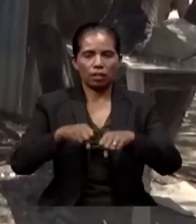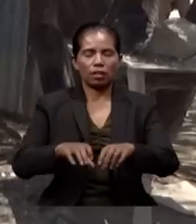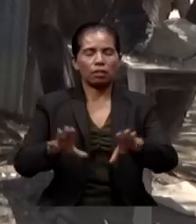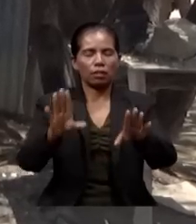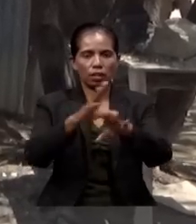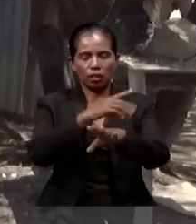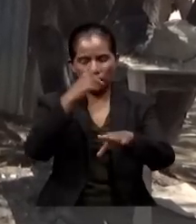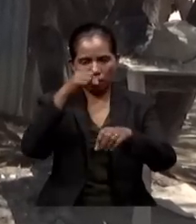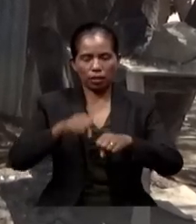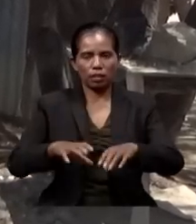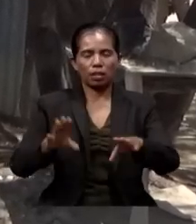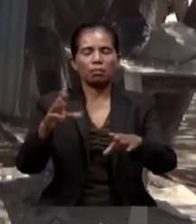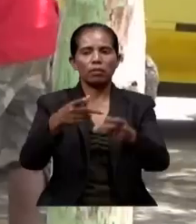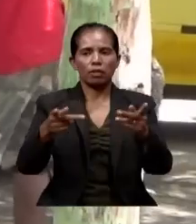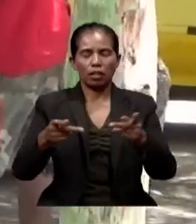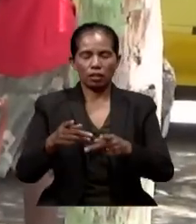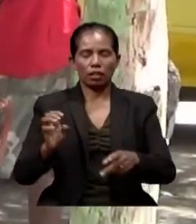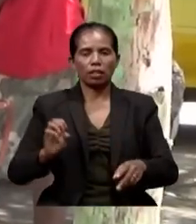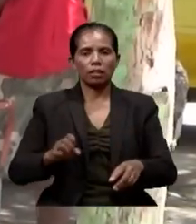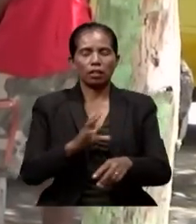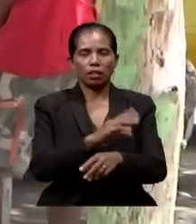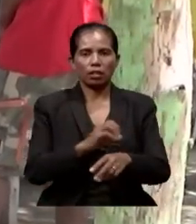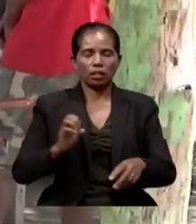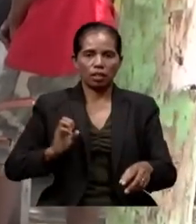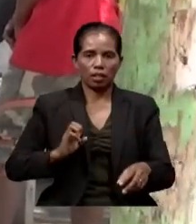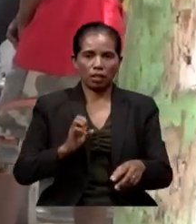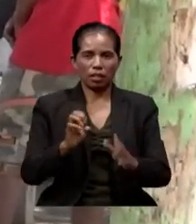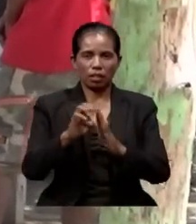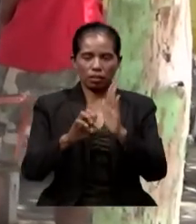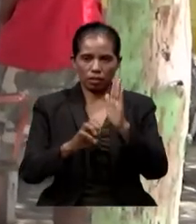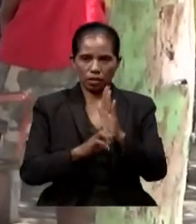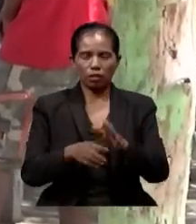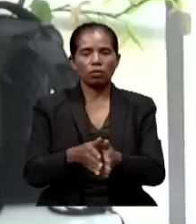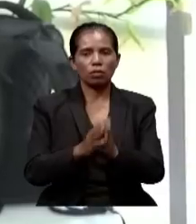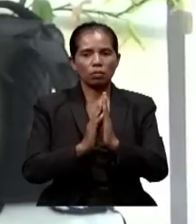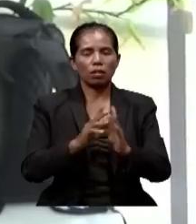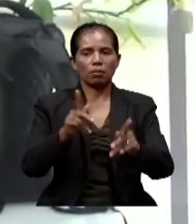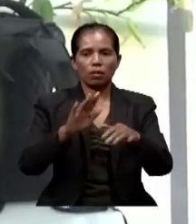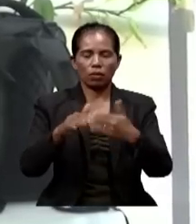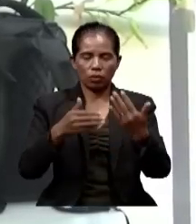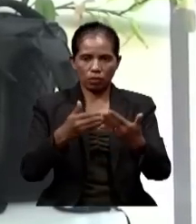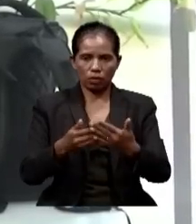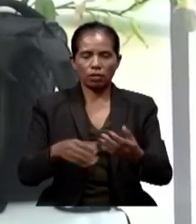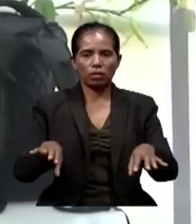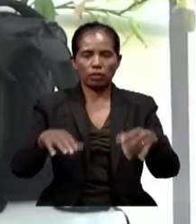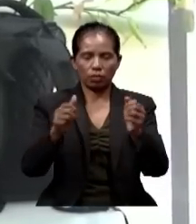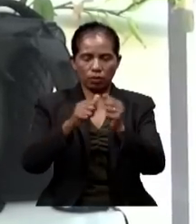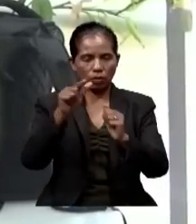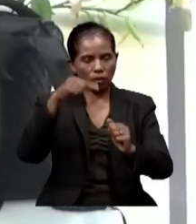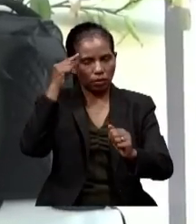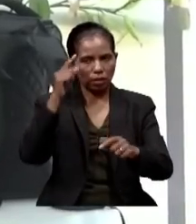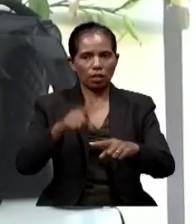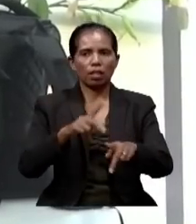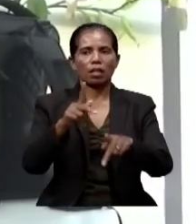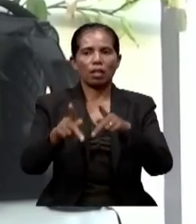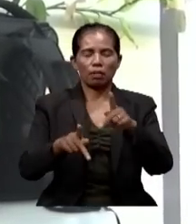Tasi Ibun ne Rai Estadu. Nune nye husu ba negociante sira atu coopera ho governo. Comunidade, sira bele fansa sarra, mai bem